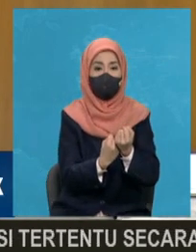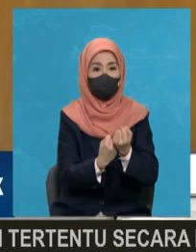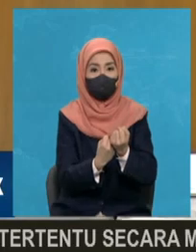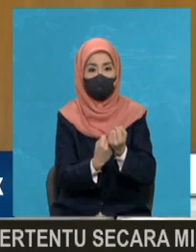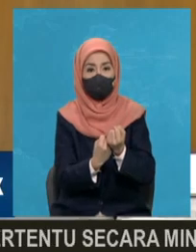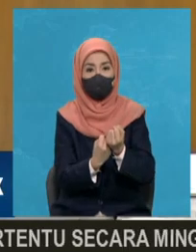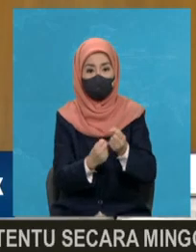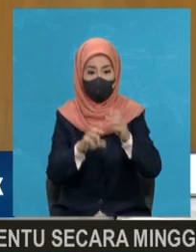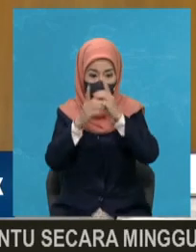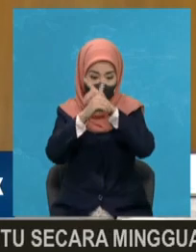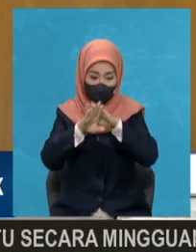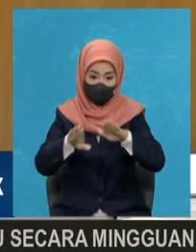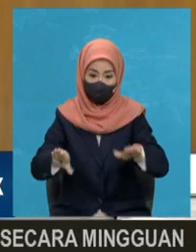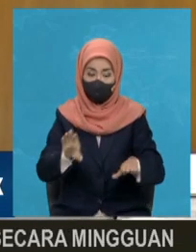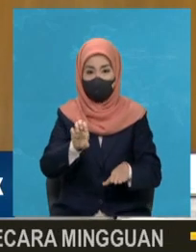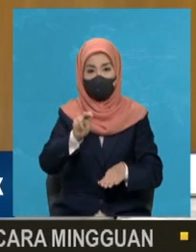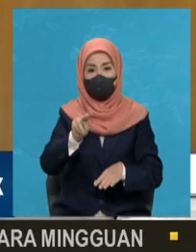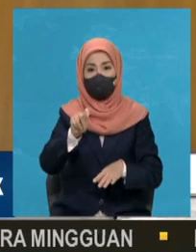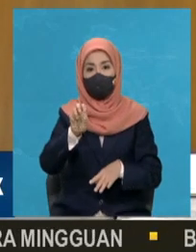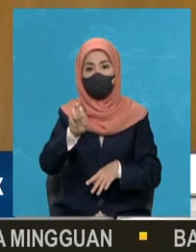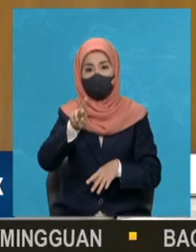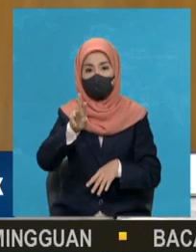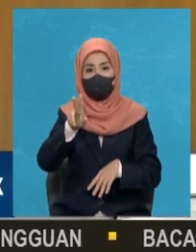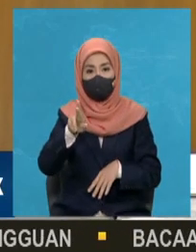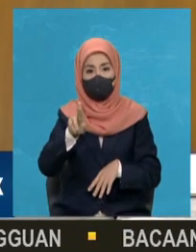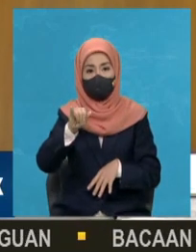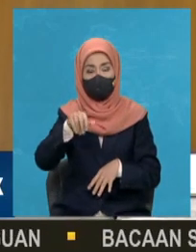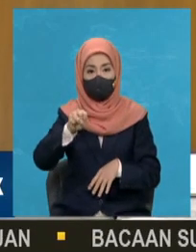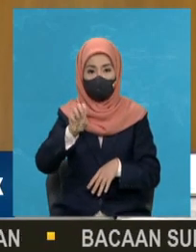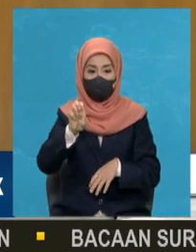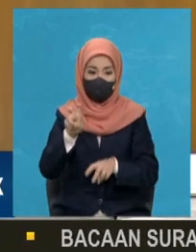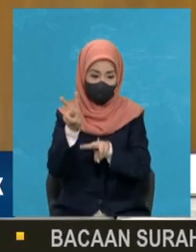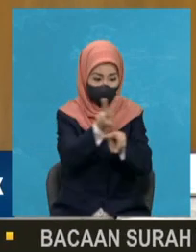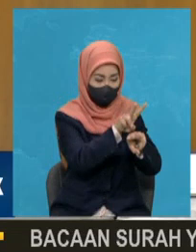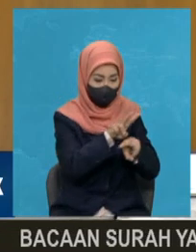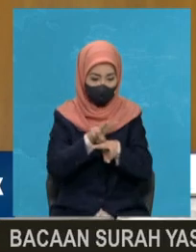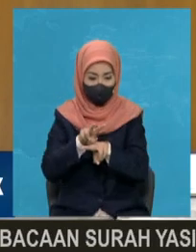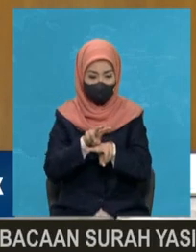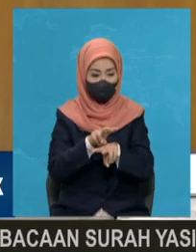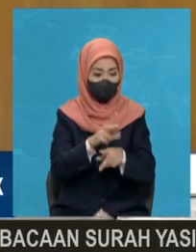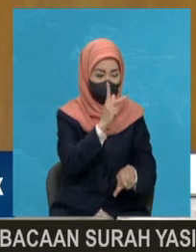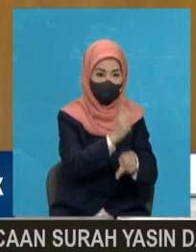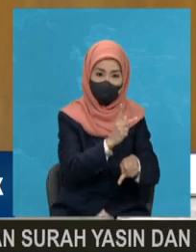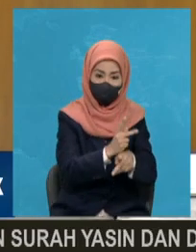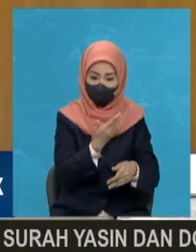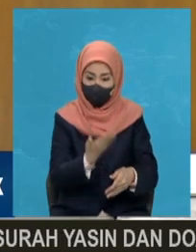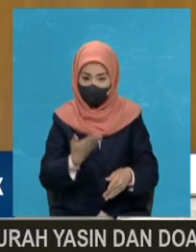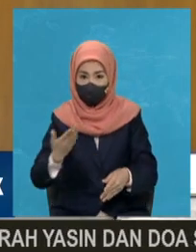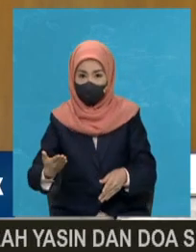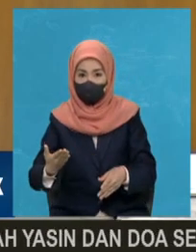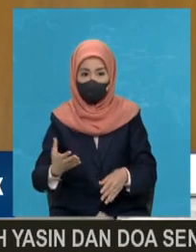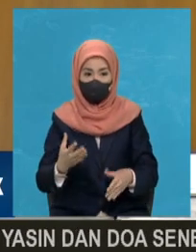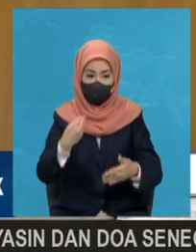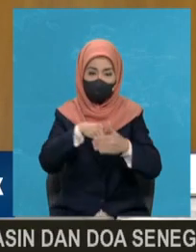enterprise telah membuat pemantauan ke atas tahap stok barang and asasi termasuk cukup